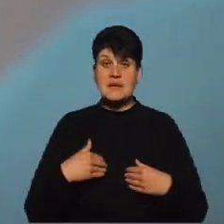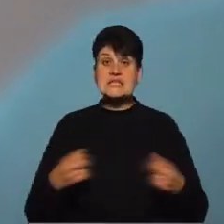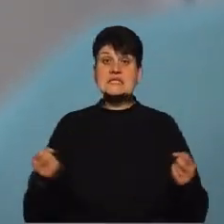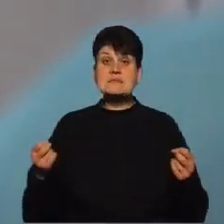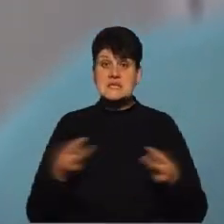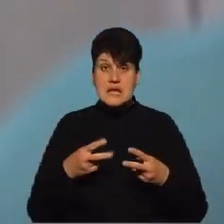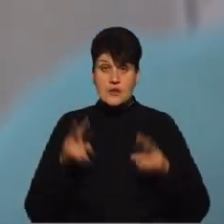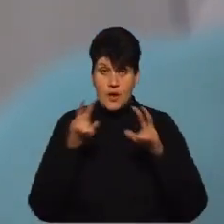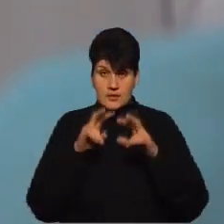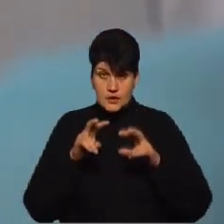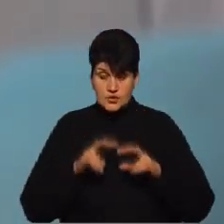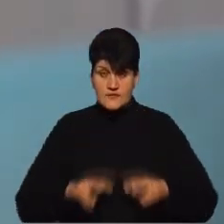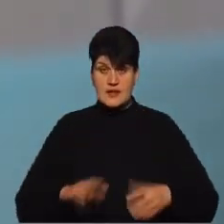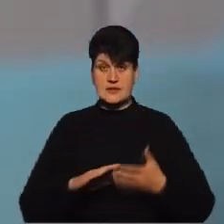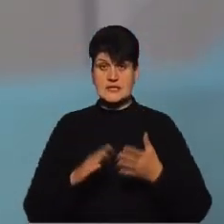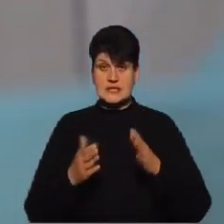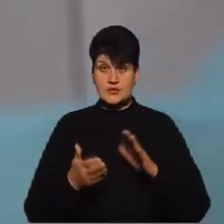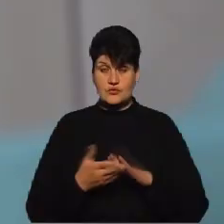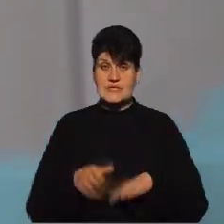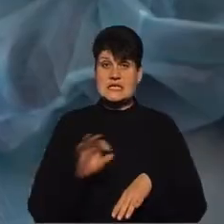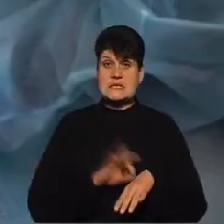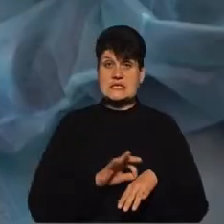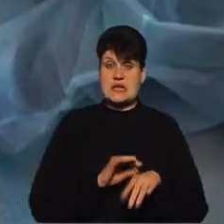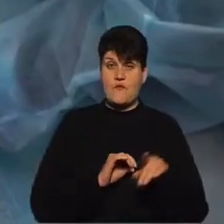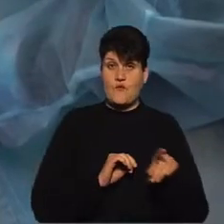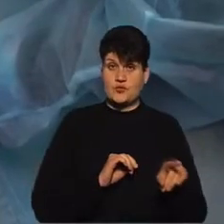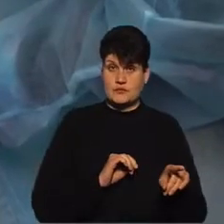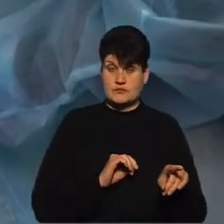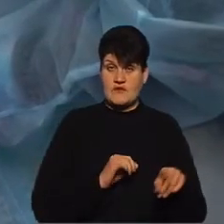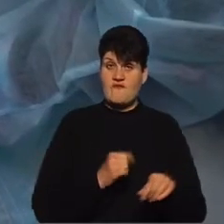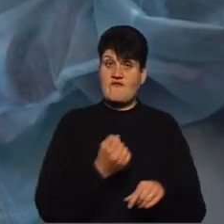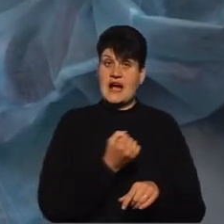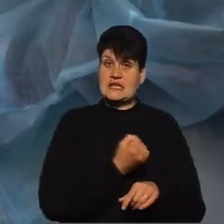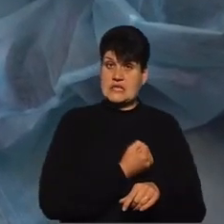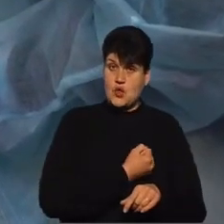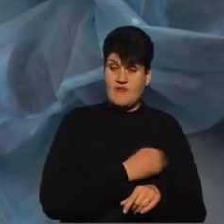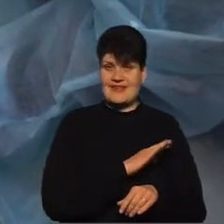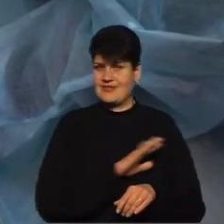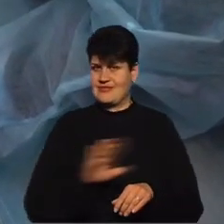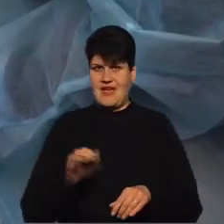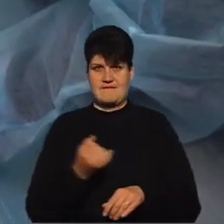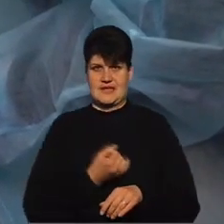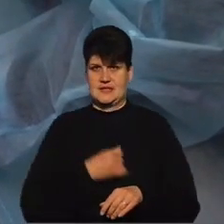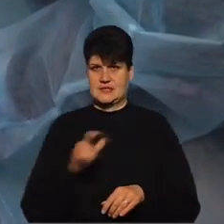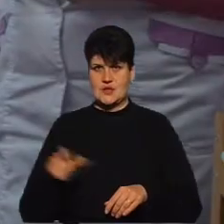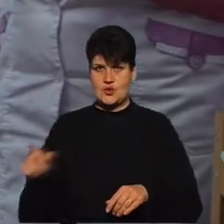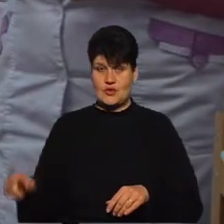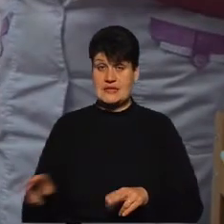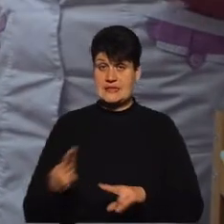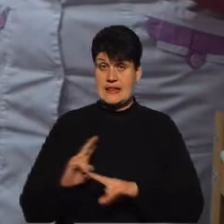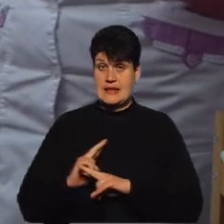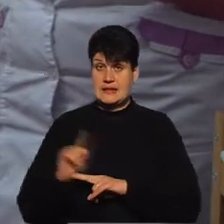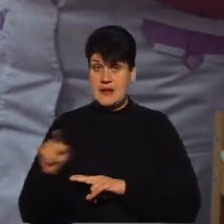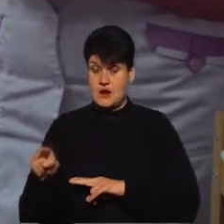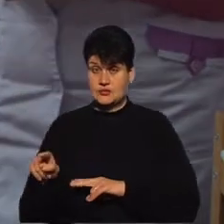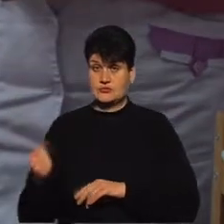проаналізували ситуацію із захворюваністю вакцинованих і невакцинованих, із летальністю вакцинованих